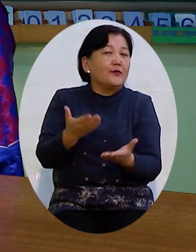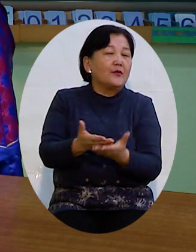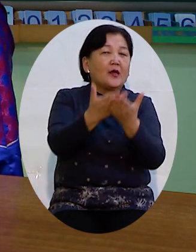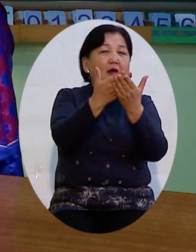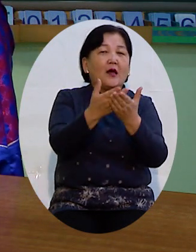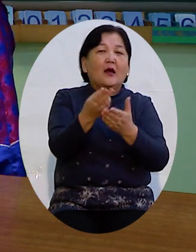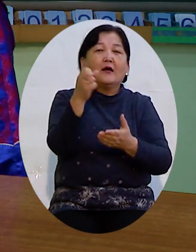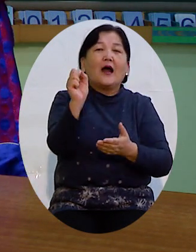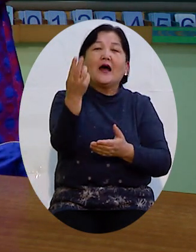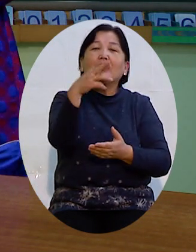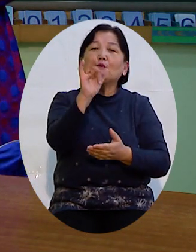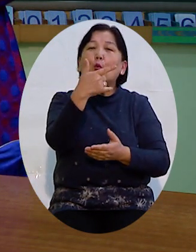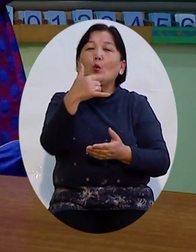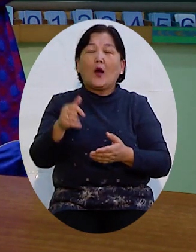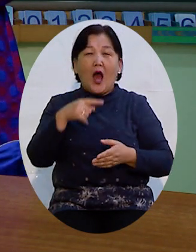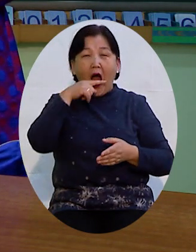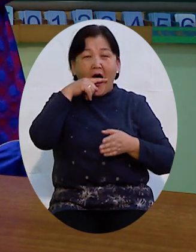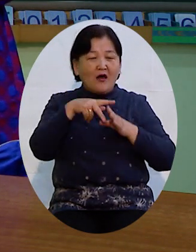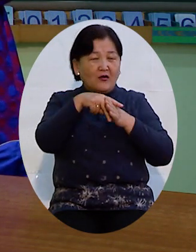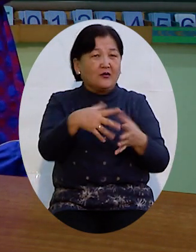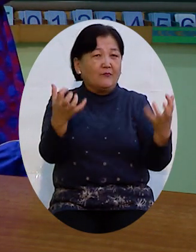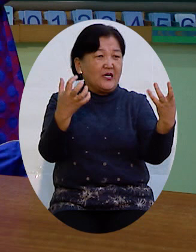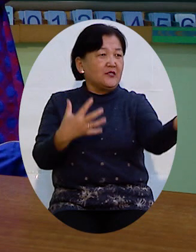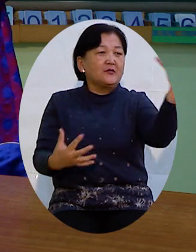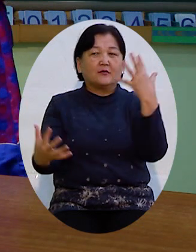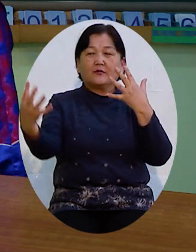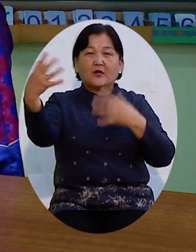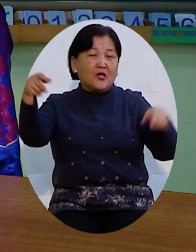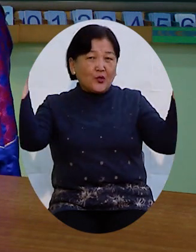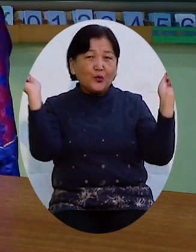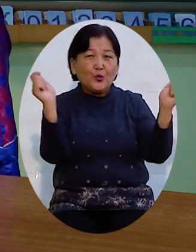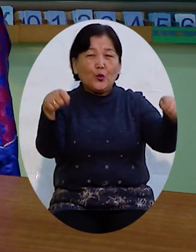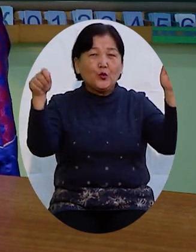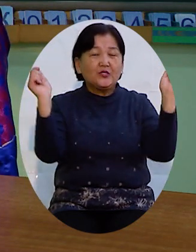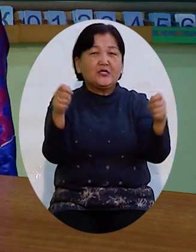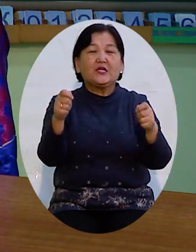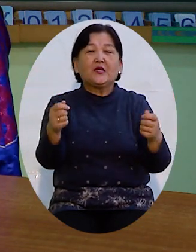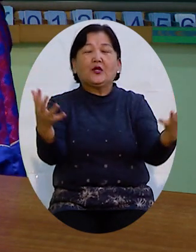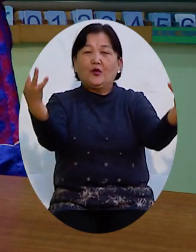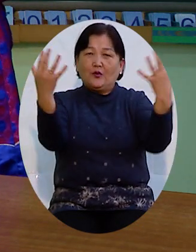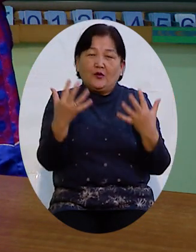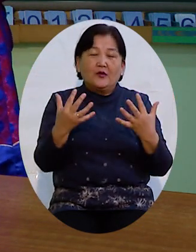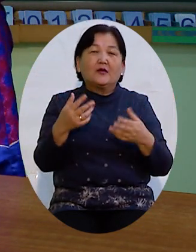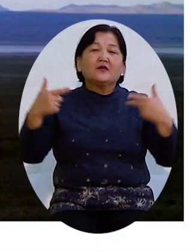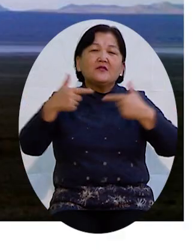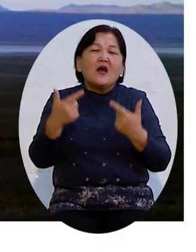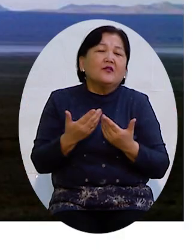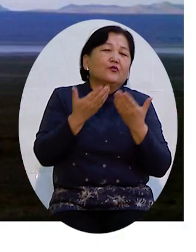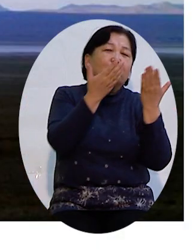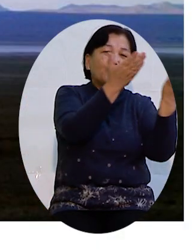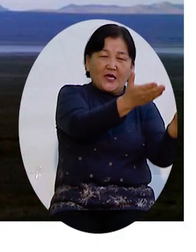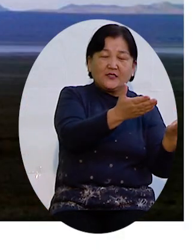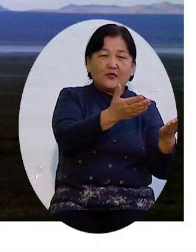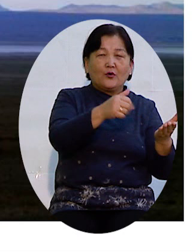Адууга хүртэл багшртал туугаад аваад ирсэн. Амиан хүртэл өгсөн байх нь.